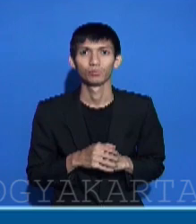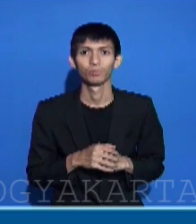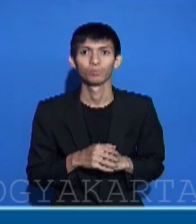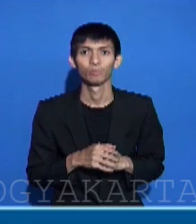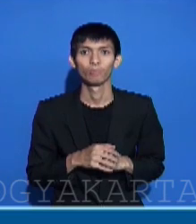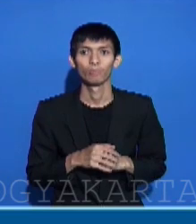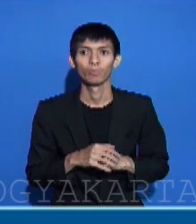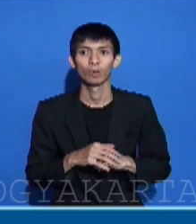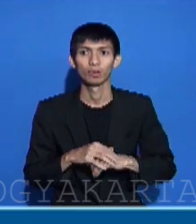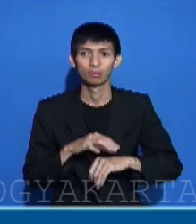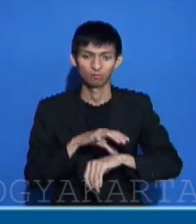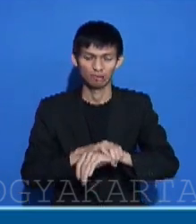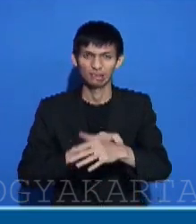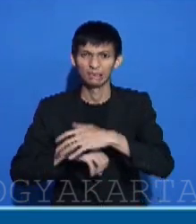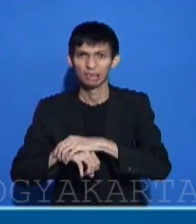langol